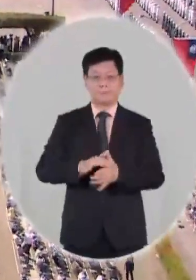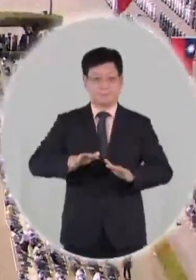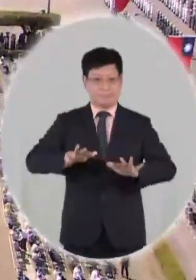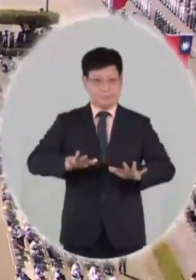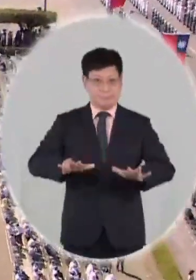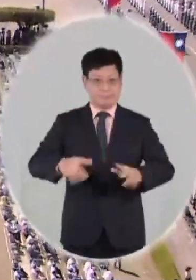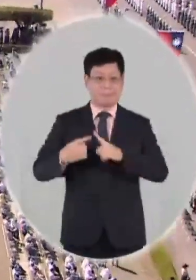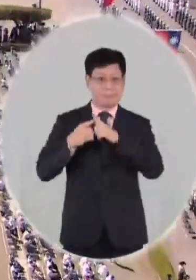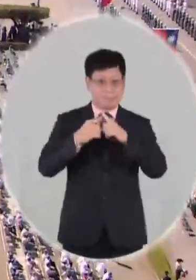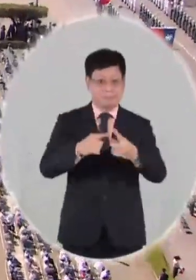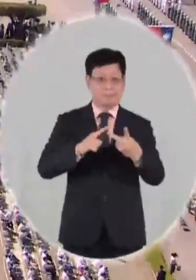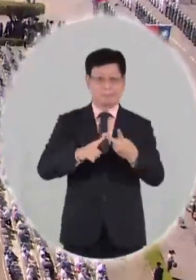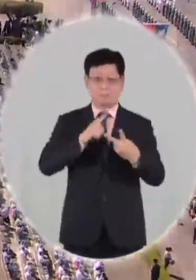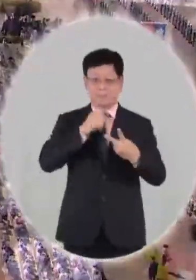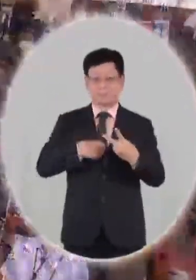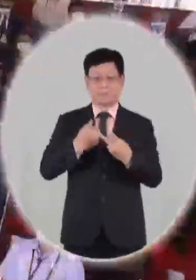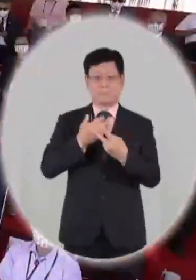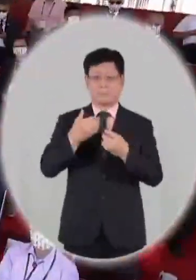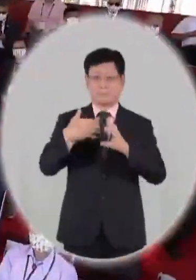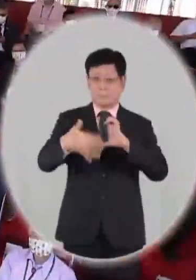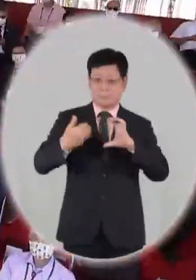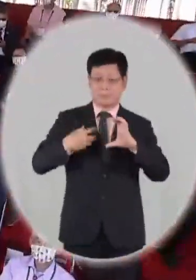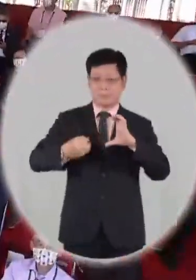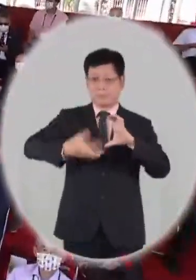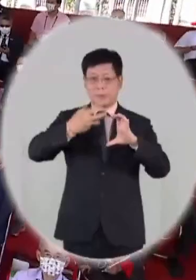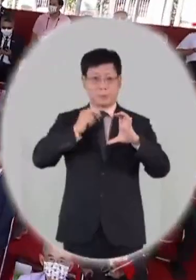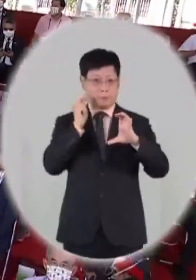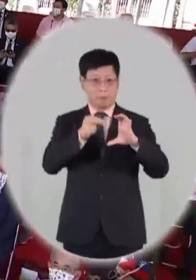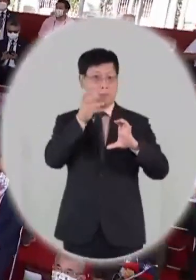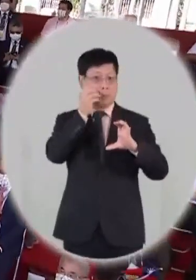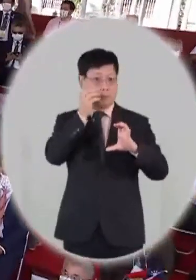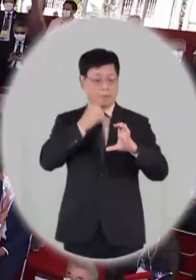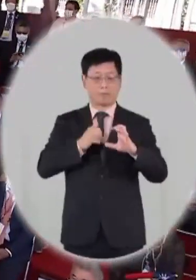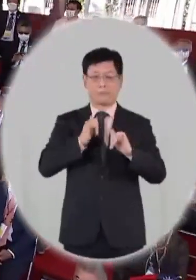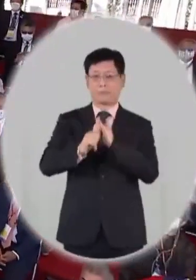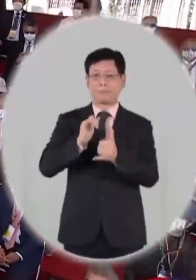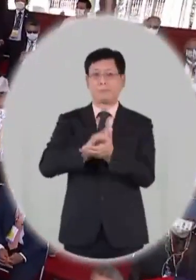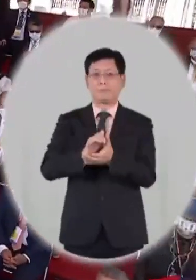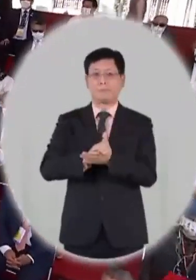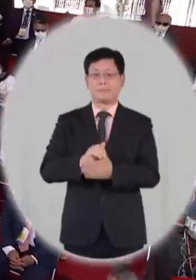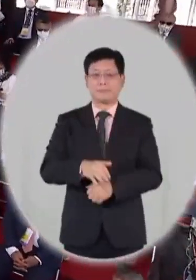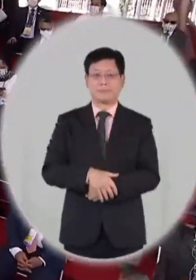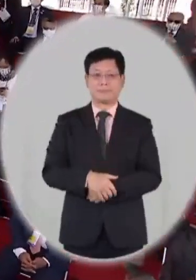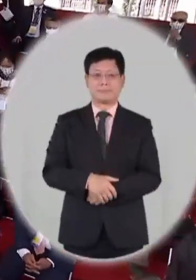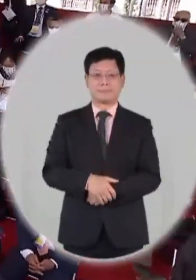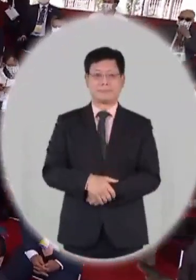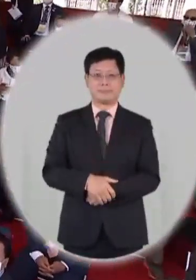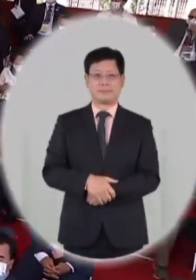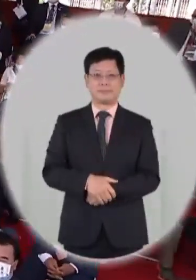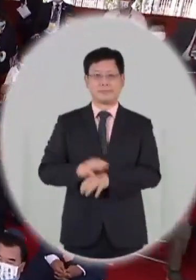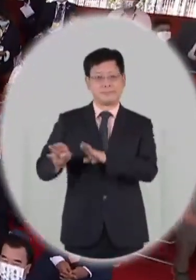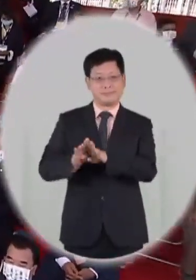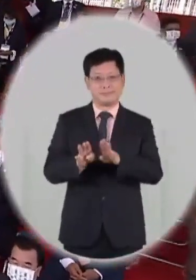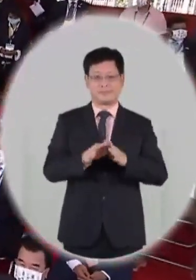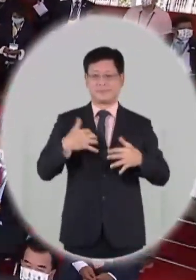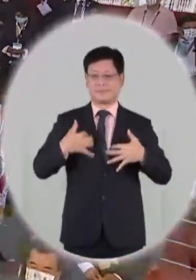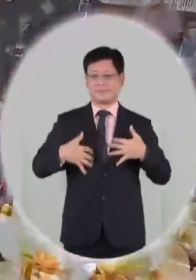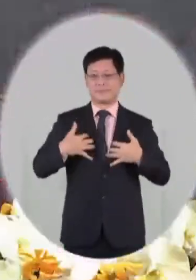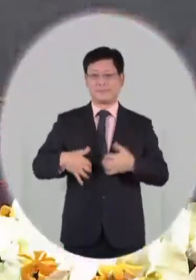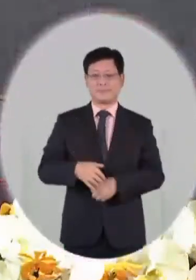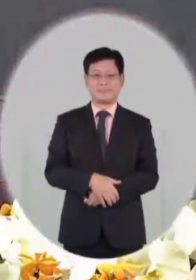场和透过影音直播收看的各位观众朋友假期快